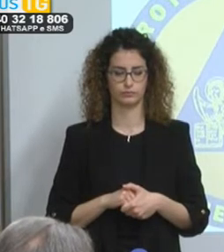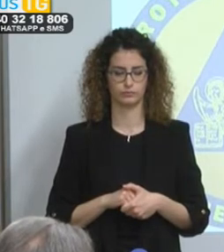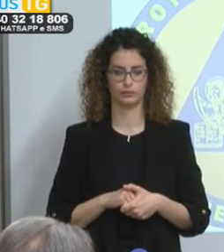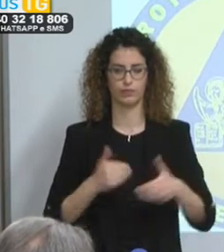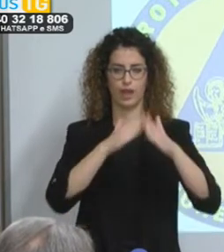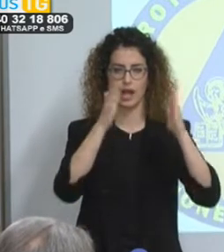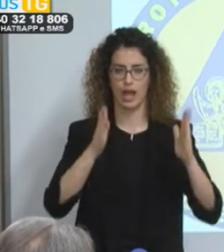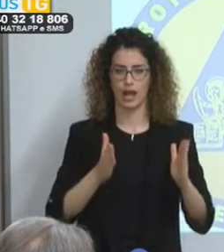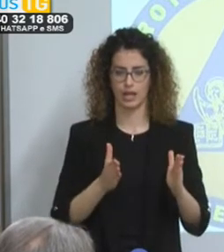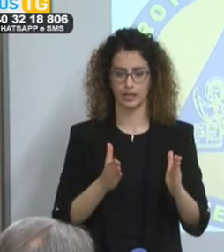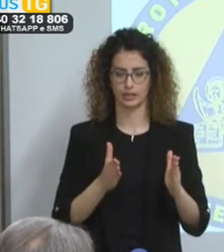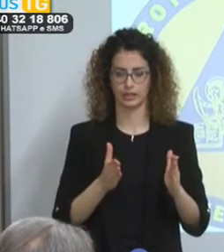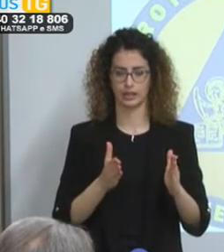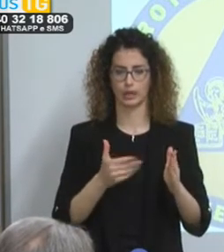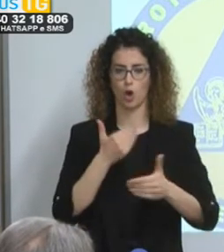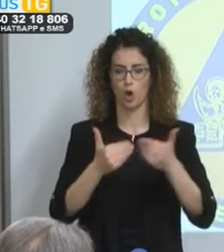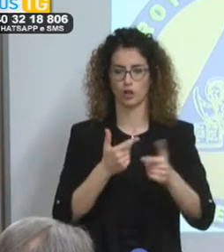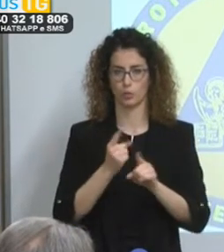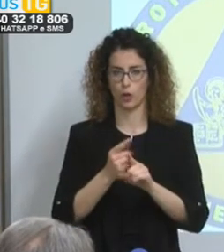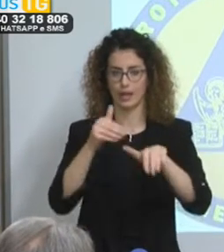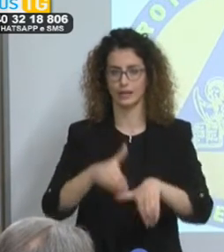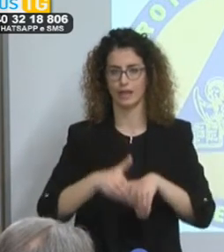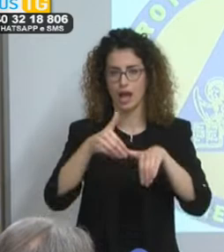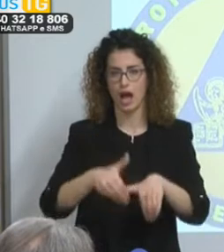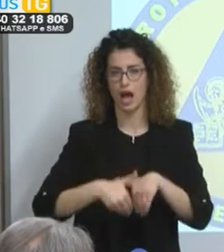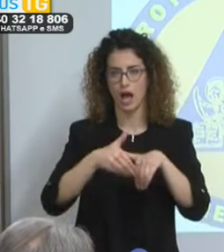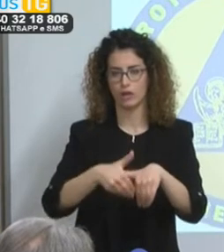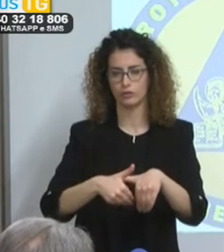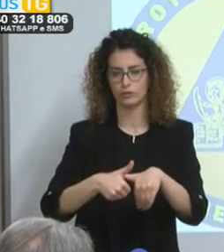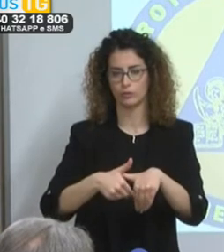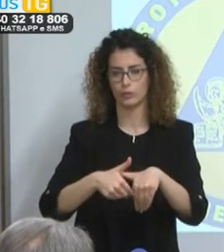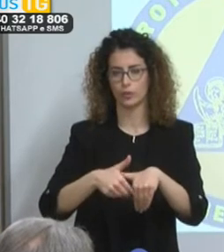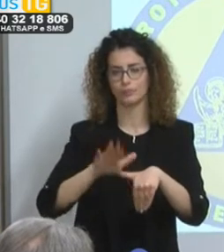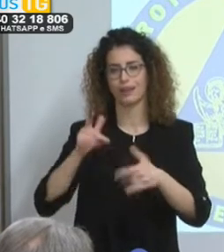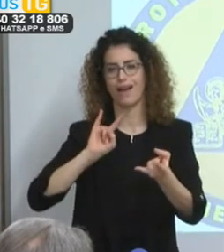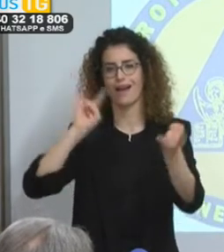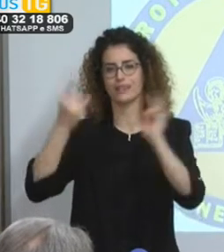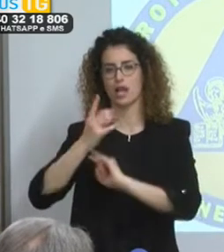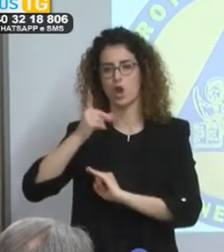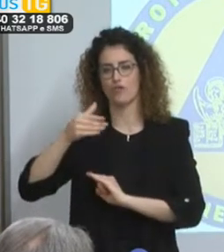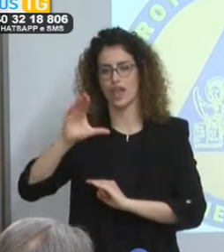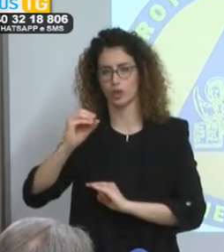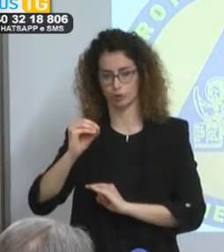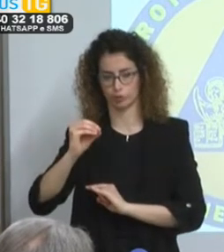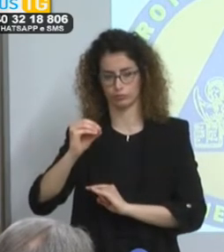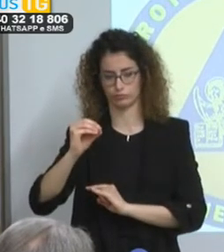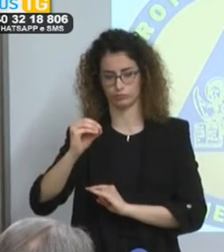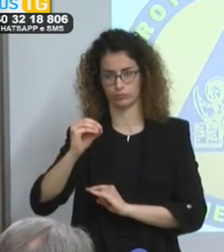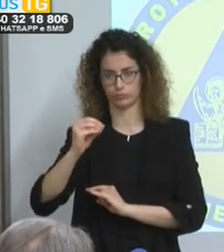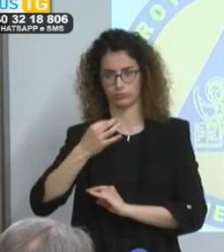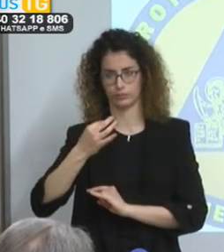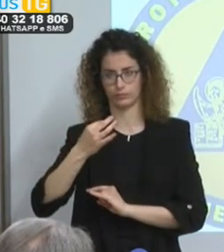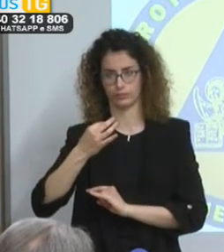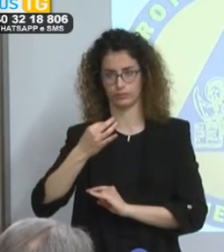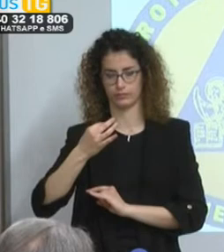Della galleria rimane pertanto da ultimare lo scavo dalla parte di Castel Gomberto, ci siamo, versante più